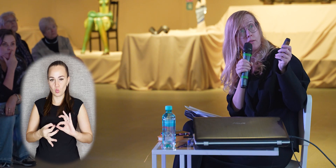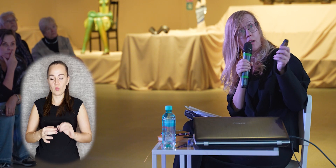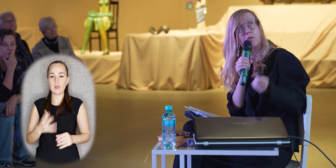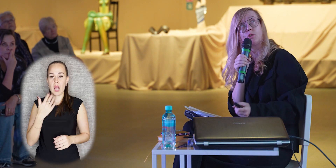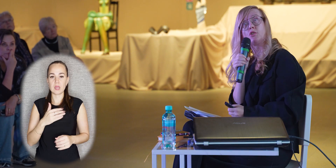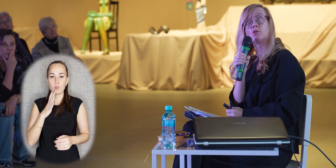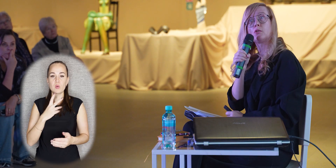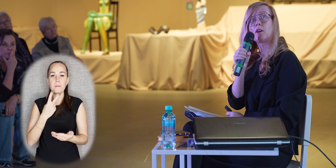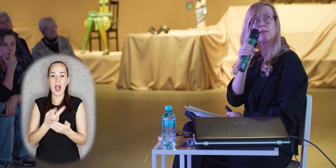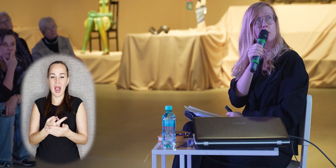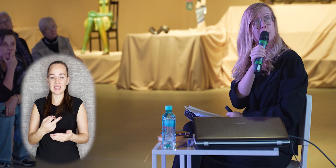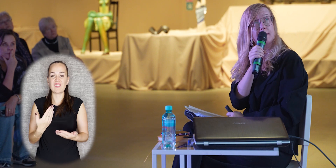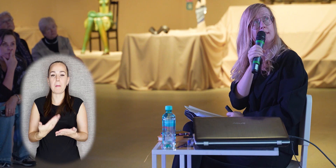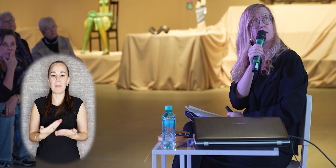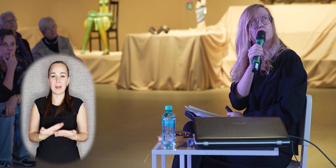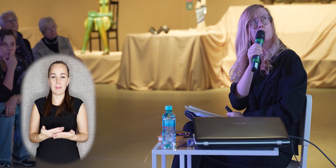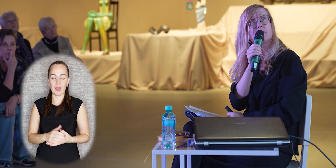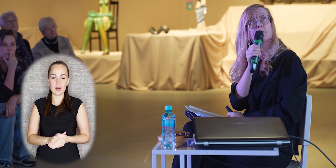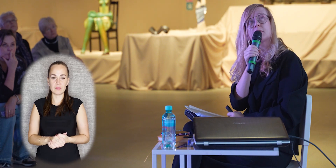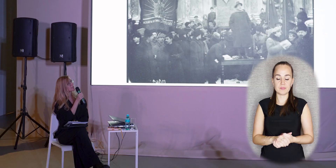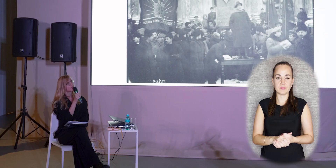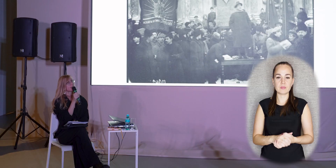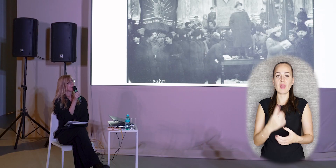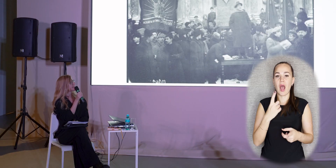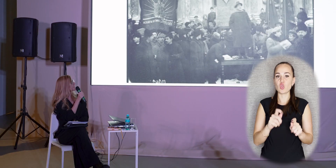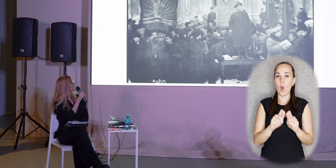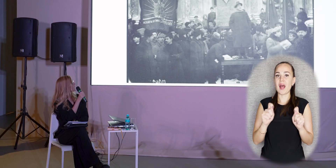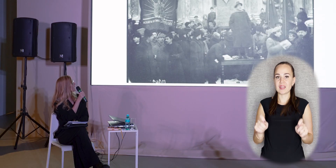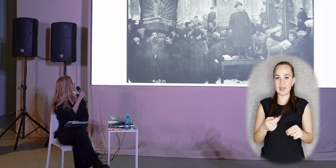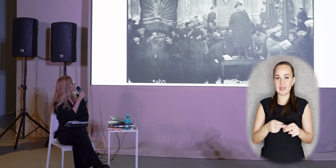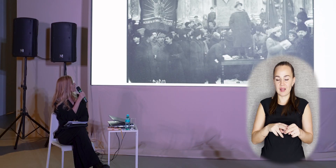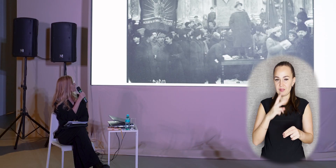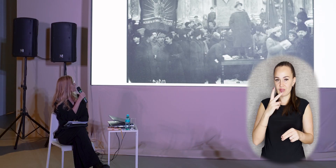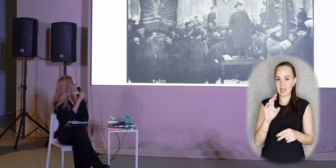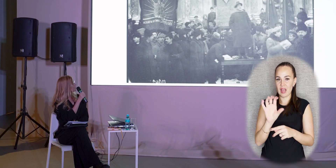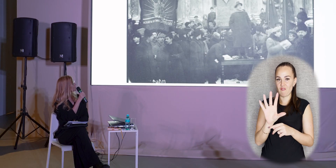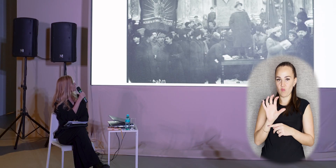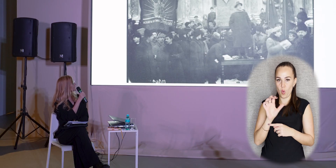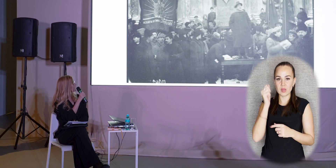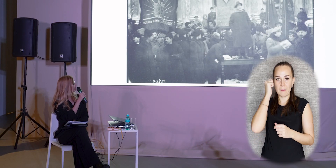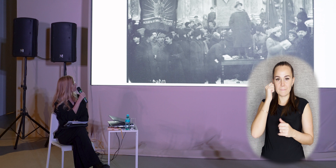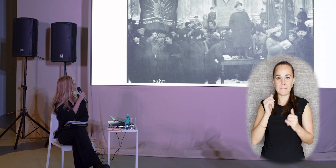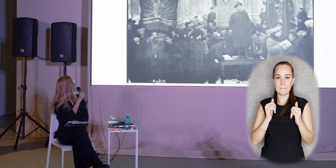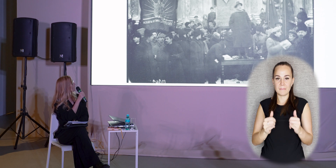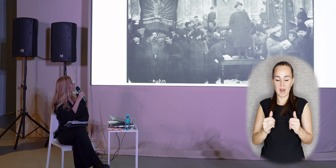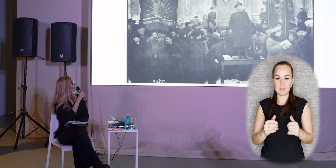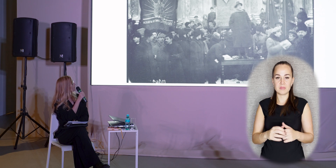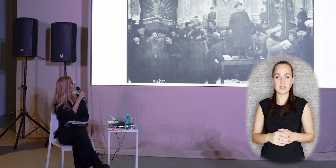Да, вот еще одно открытие, которое мы видим на фотографии, это открытие памятника Агюста Бланки.